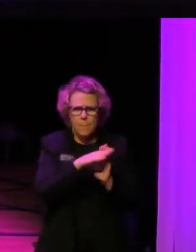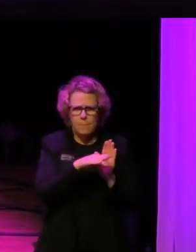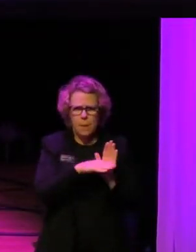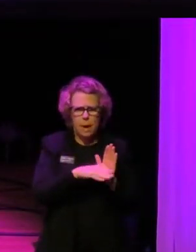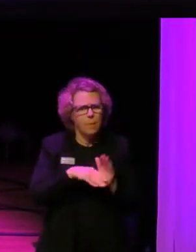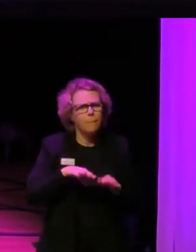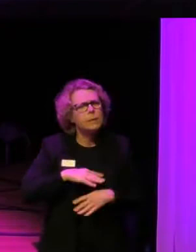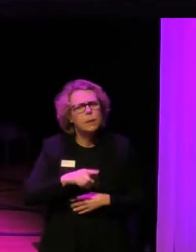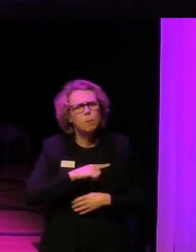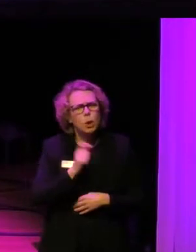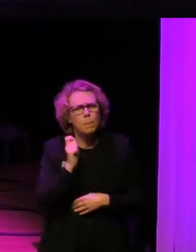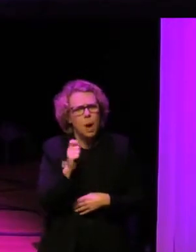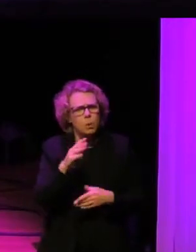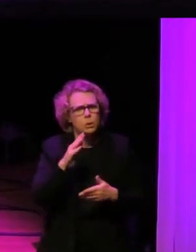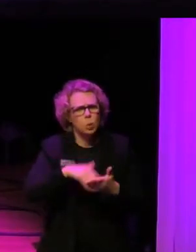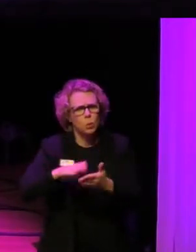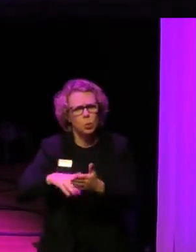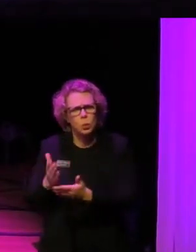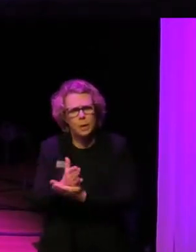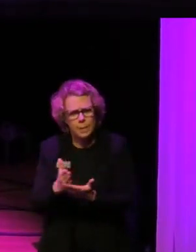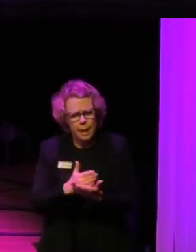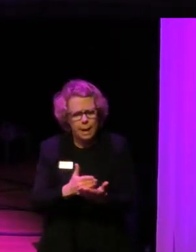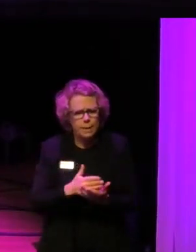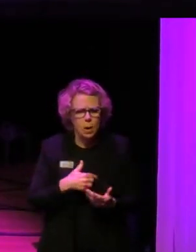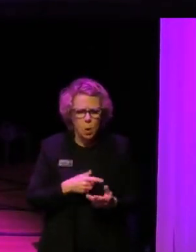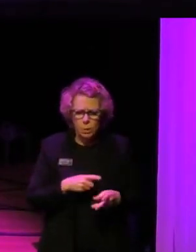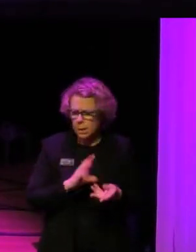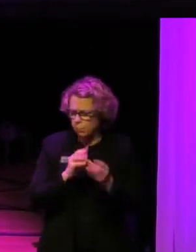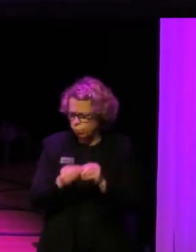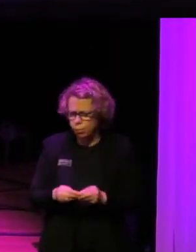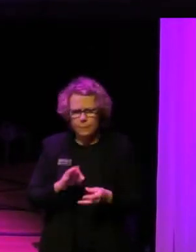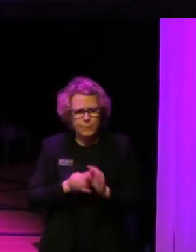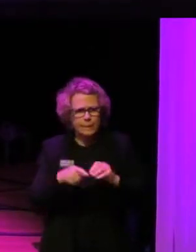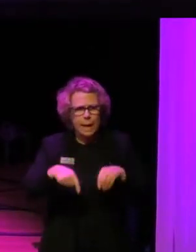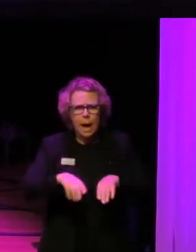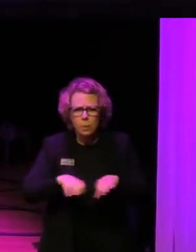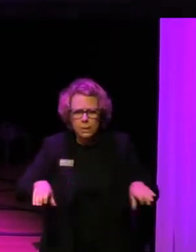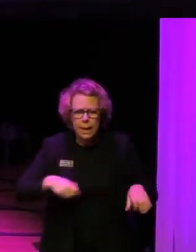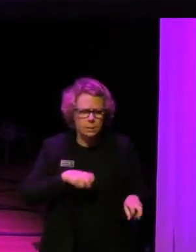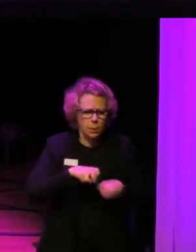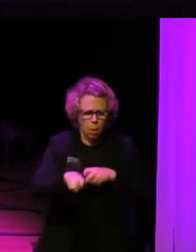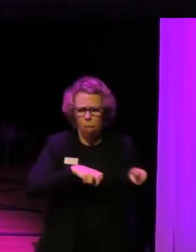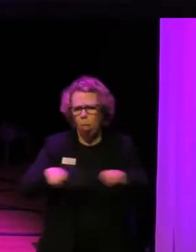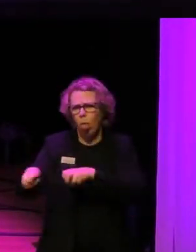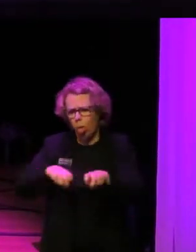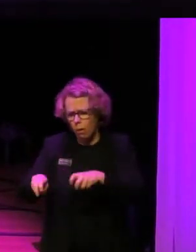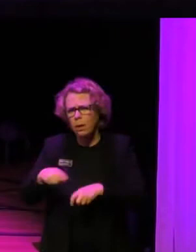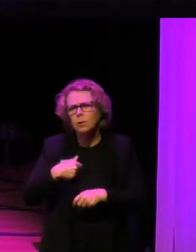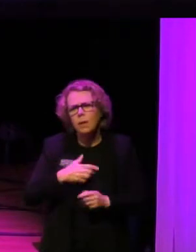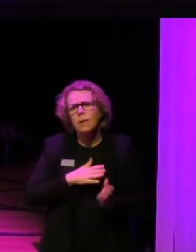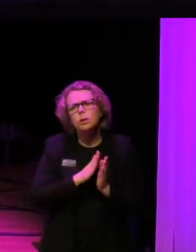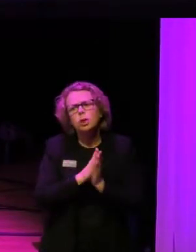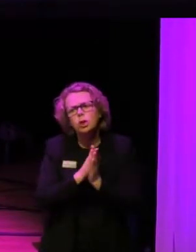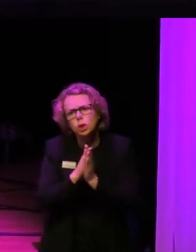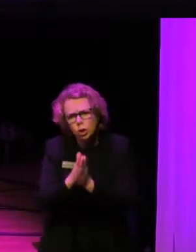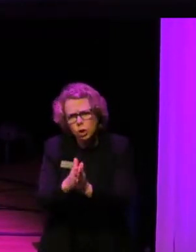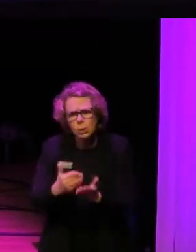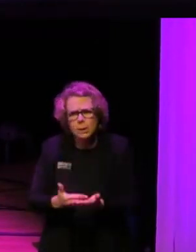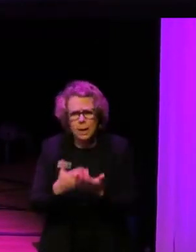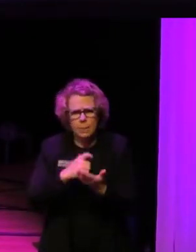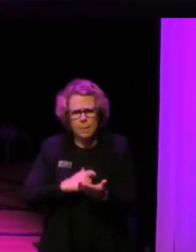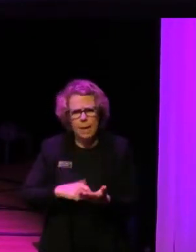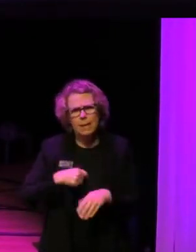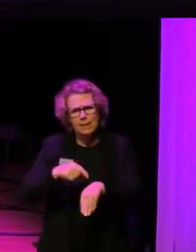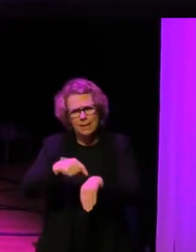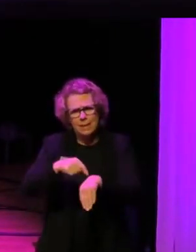är mycket som händer, saker ska upp på scen och de ska av och det ska riggas och det ska springas. Så att jag skulle be er om att hjälpa mig lite